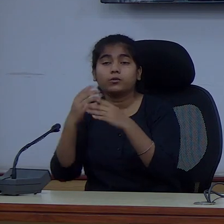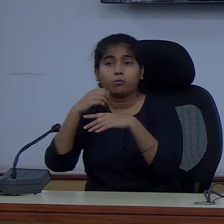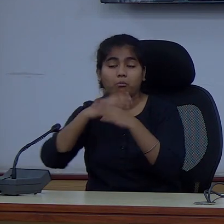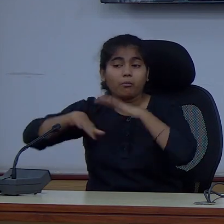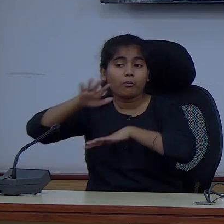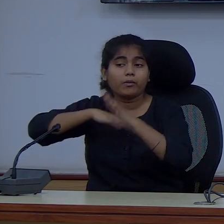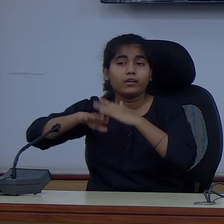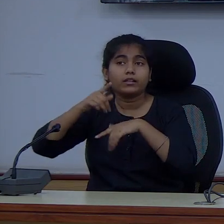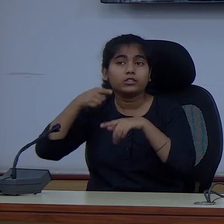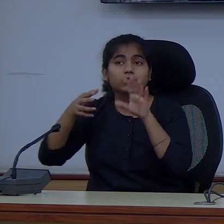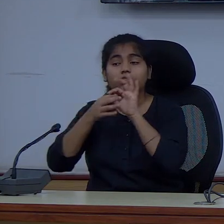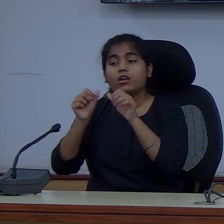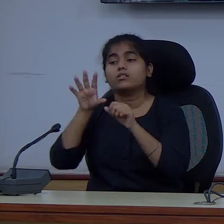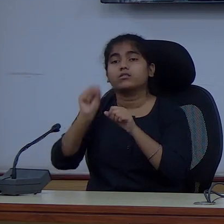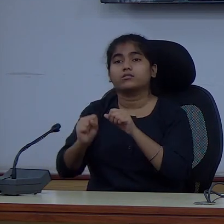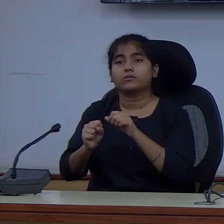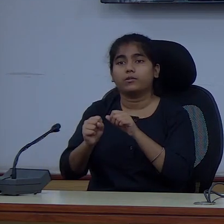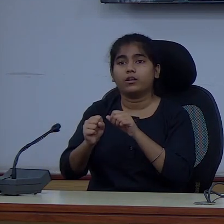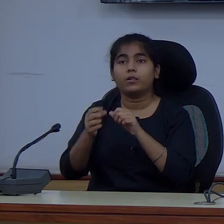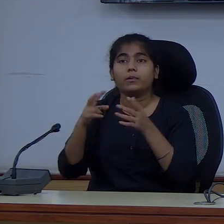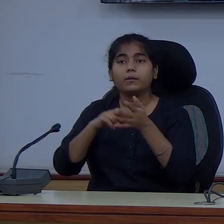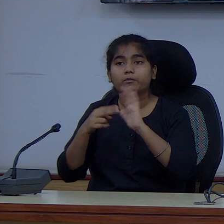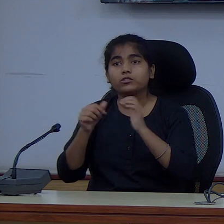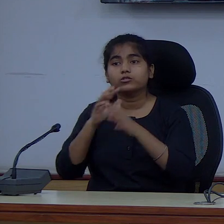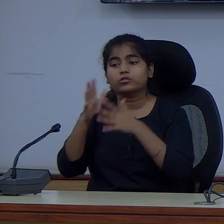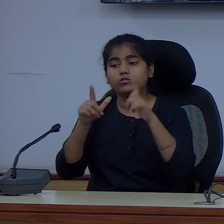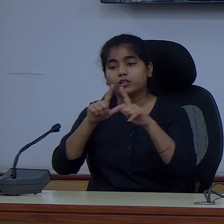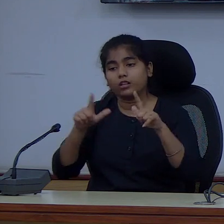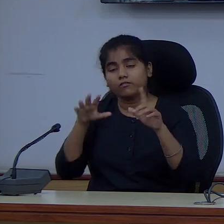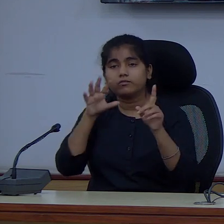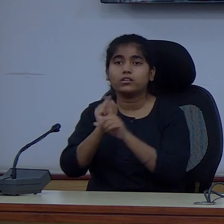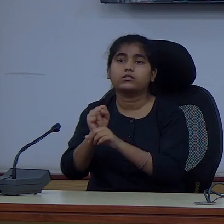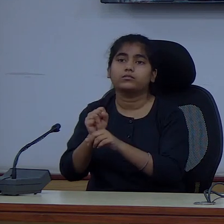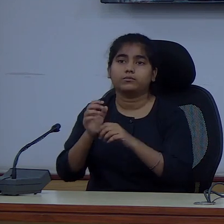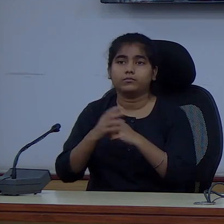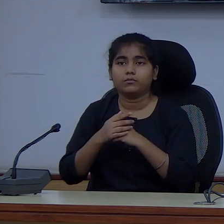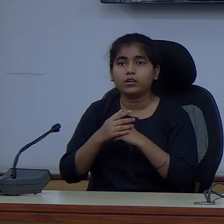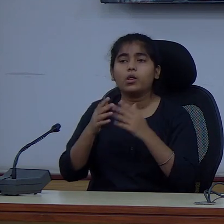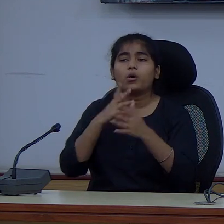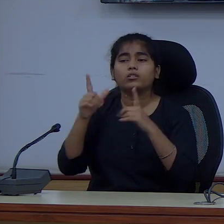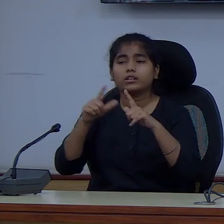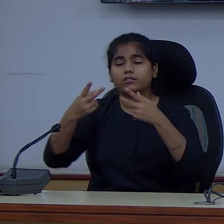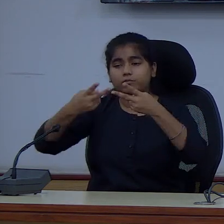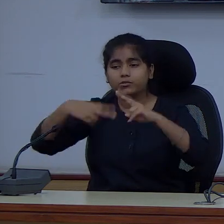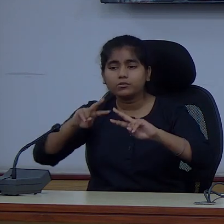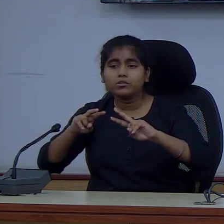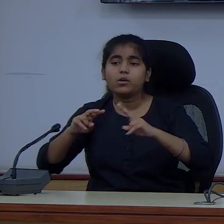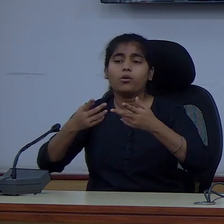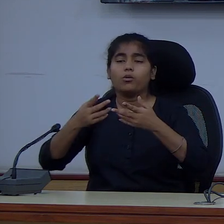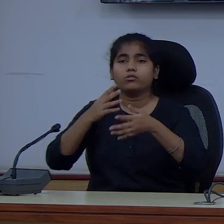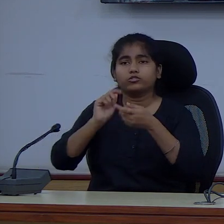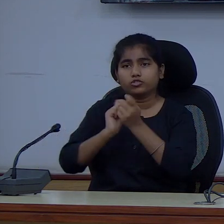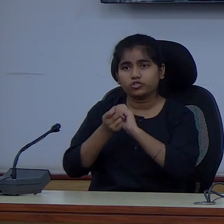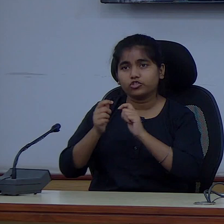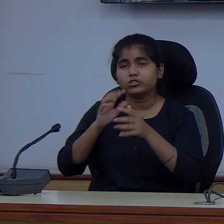में है, करिकुलम फ्रेमवर्क के बाद टेक्स्ट बुक्स पर आएंगे, तो हम ऐसी टेक्स्ट बुक्स की प्लानिंग करेंगे जो एक्सेसिबल हों, जिनको